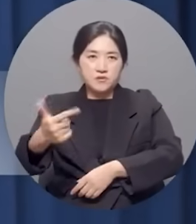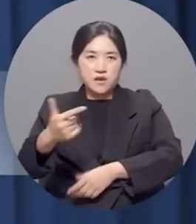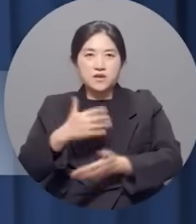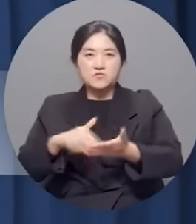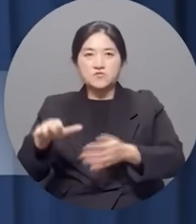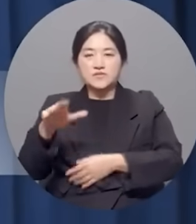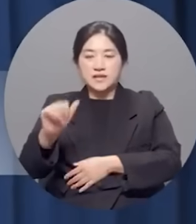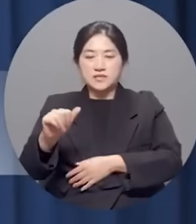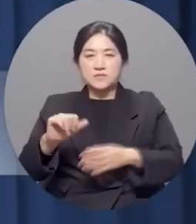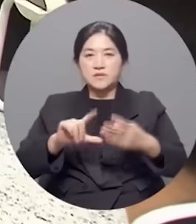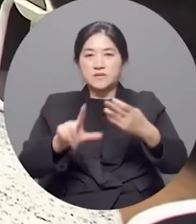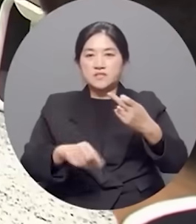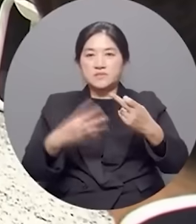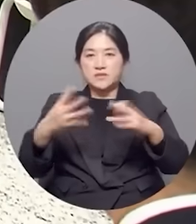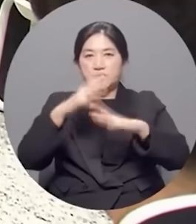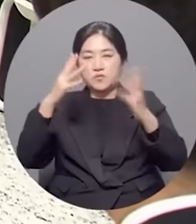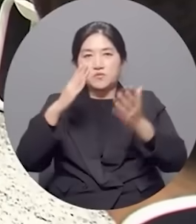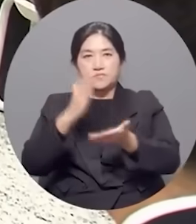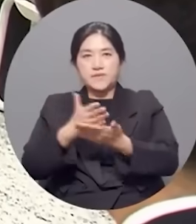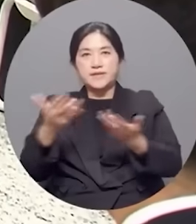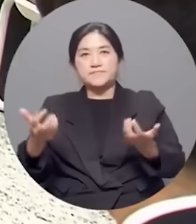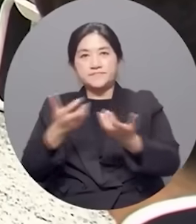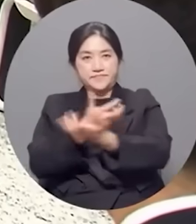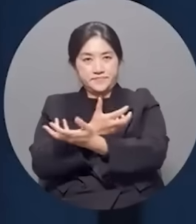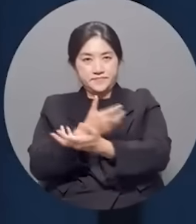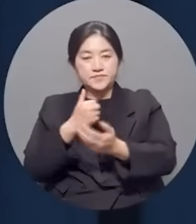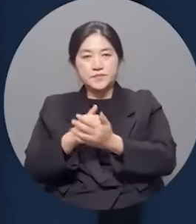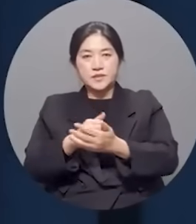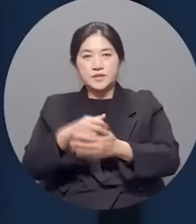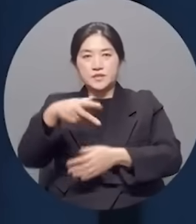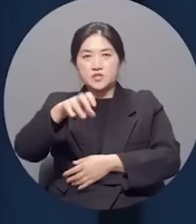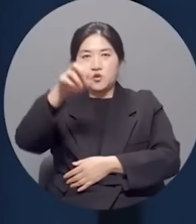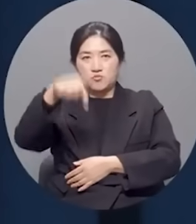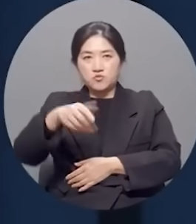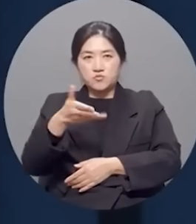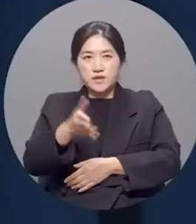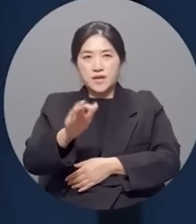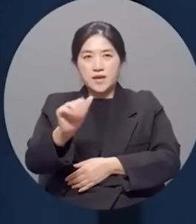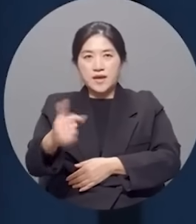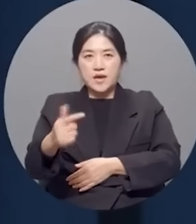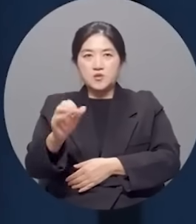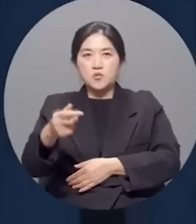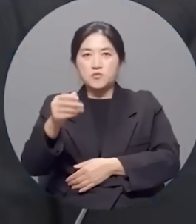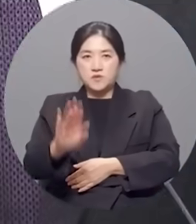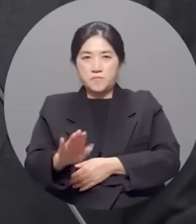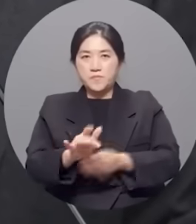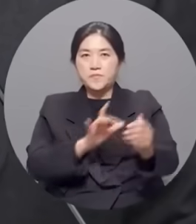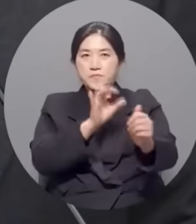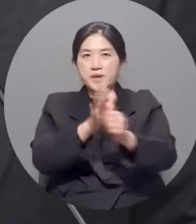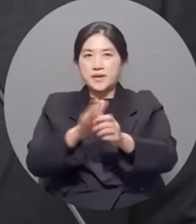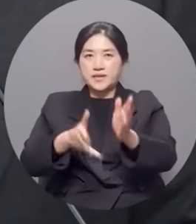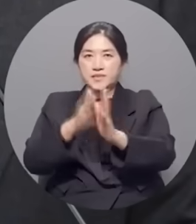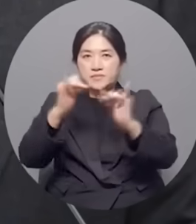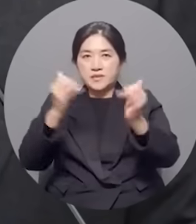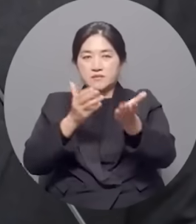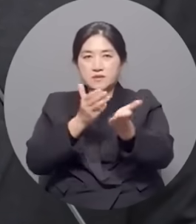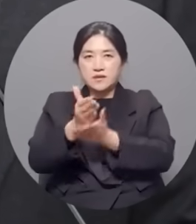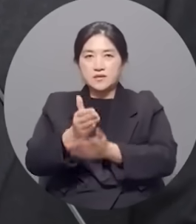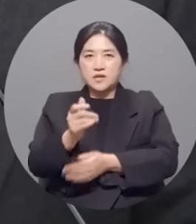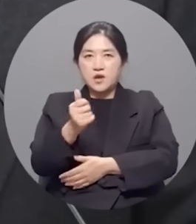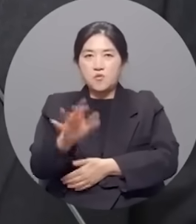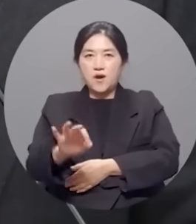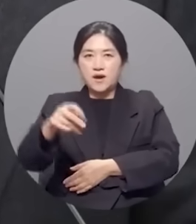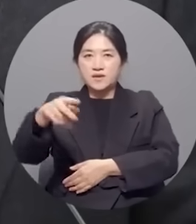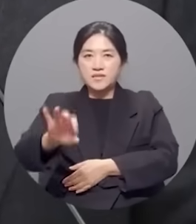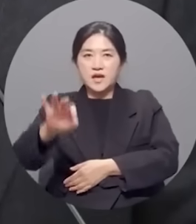5명이 12월 4일자로 모두 교체됩니다. 정무수석엔 한우섭 국정상황실장이, 시민사회수석엔 황상무